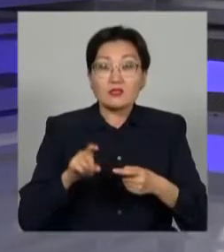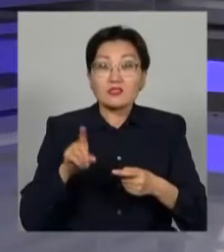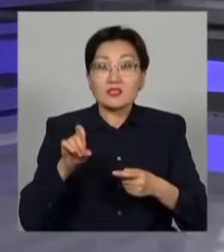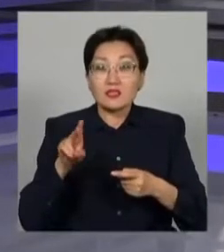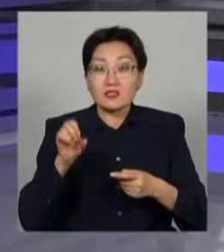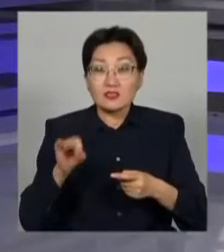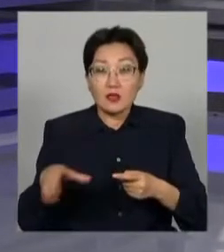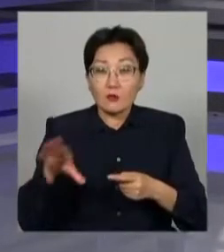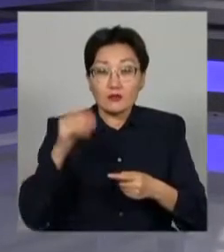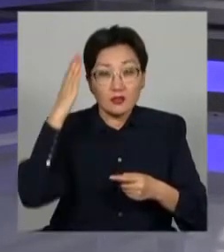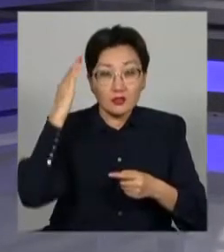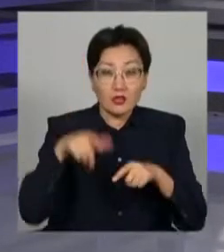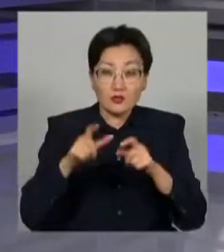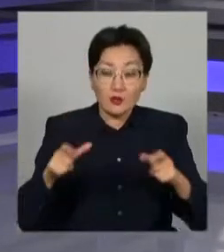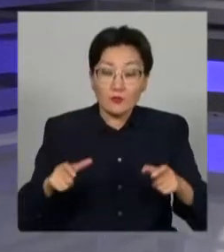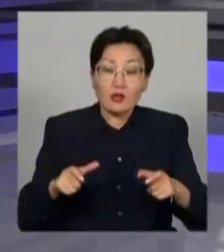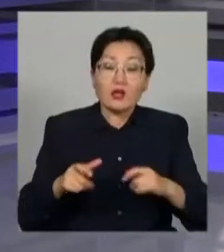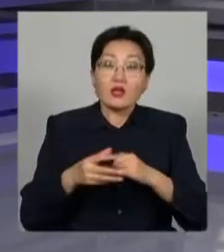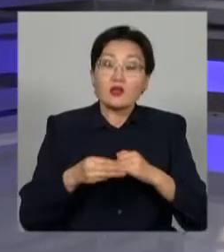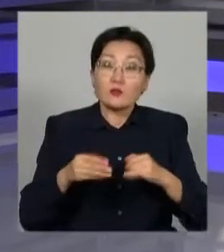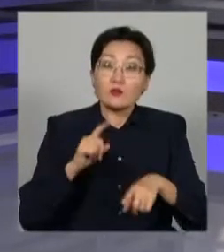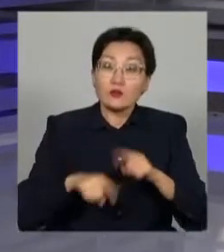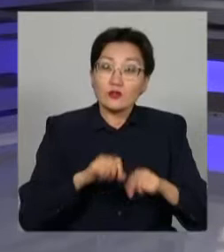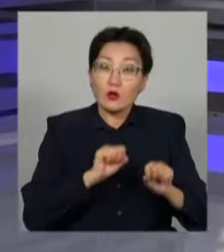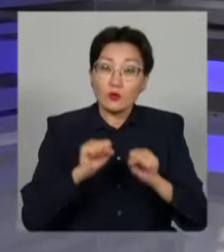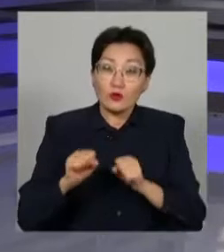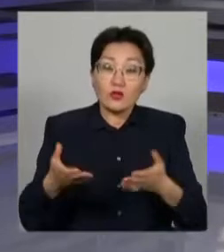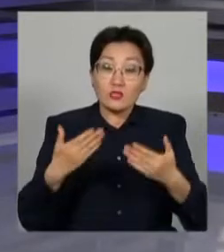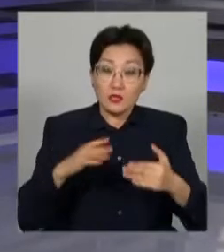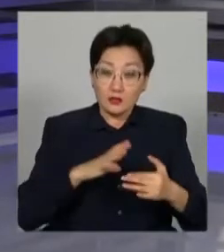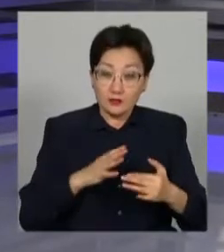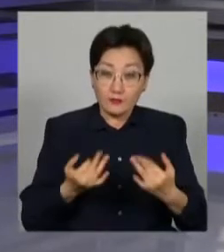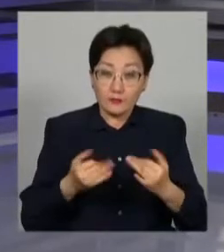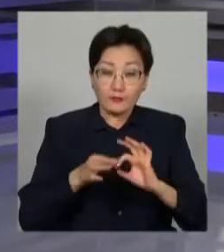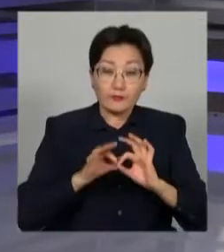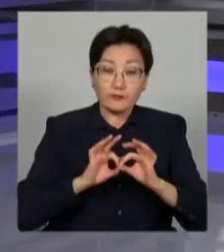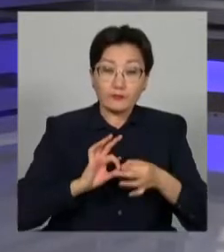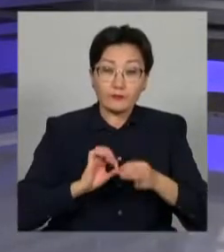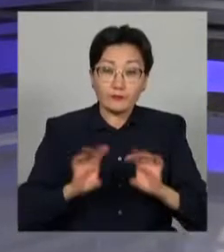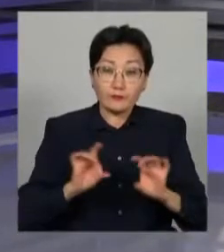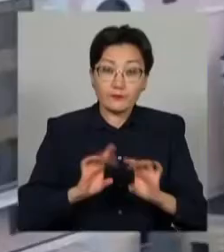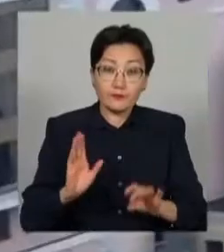Зеленский барлық қабілетті азаматтарды жерін қорғауға шақырды. Толығырақ Аяулым Көлжігіттің материалында.